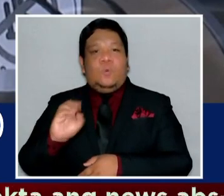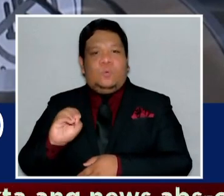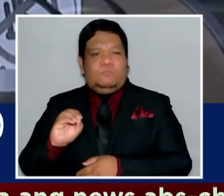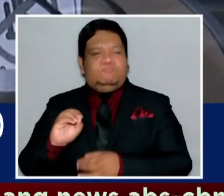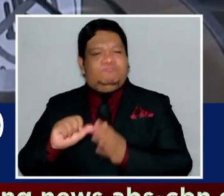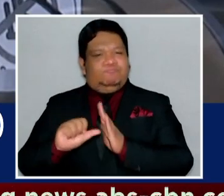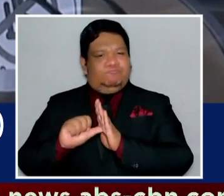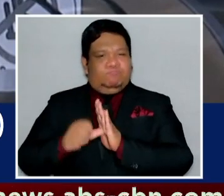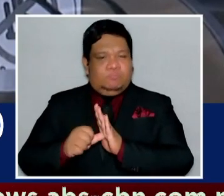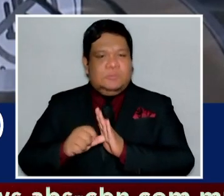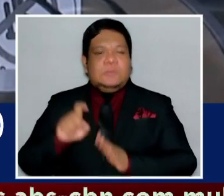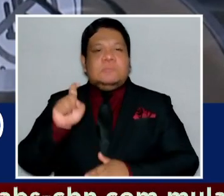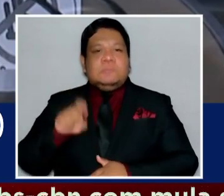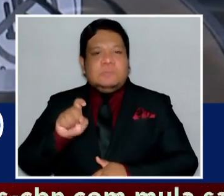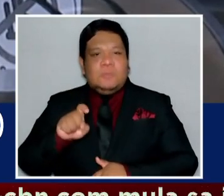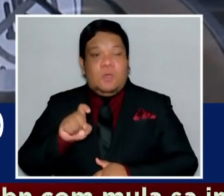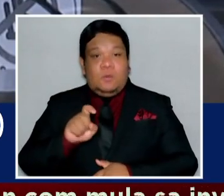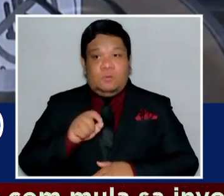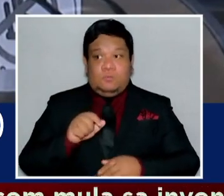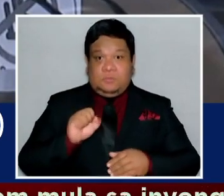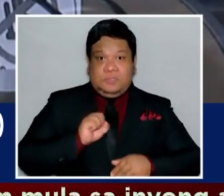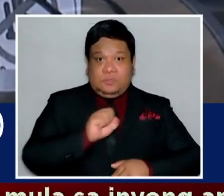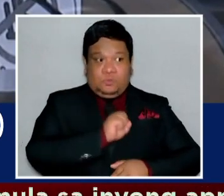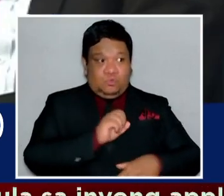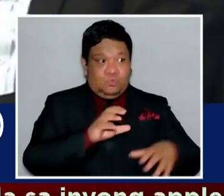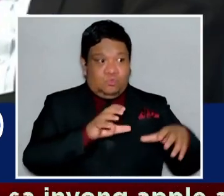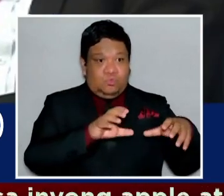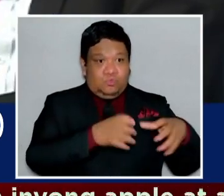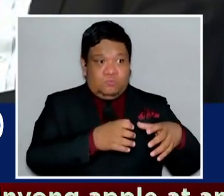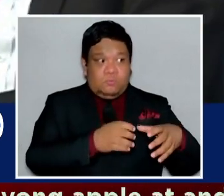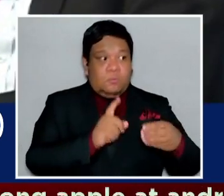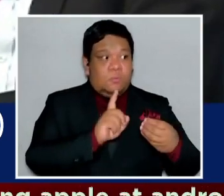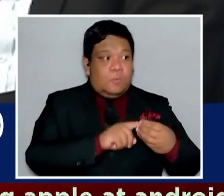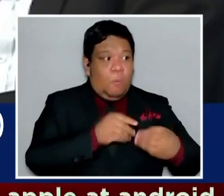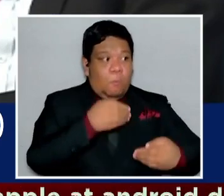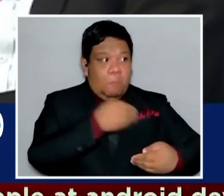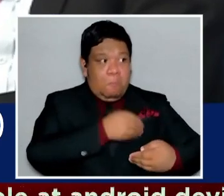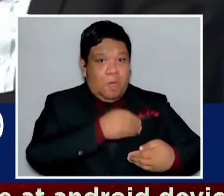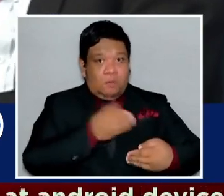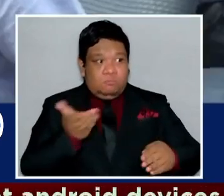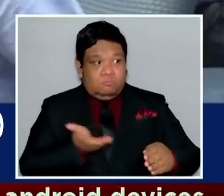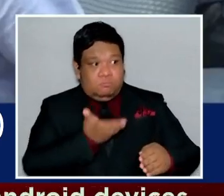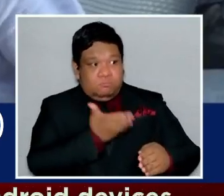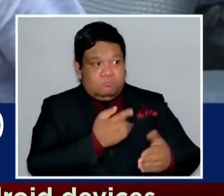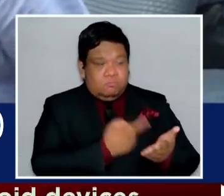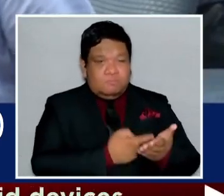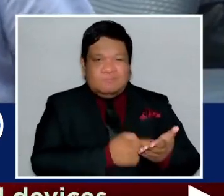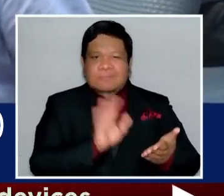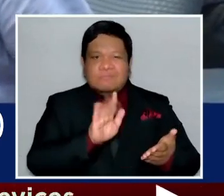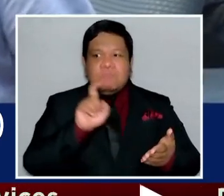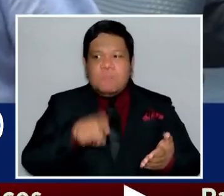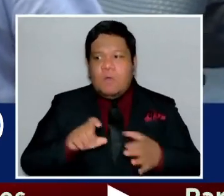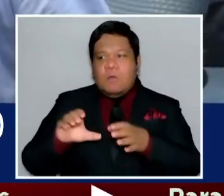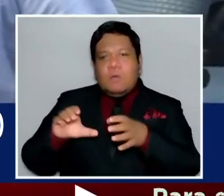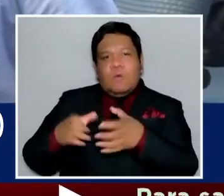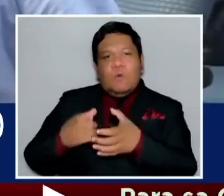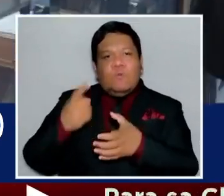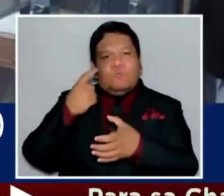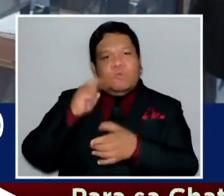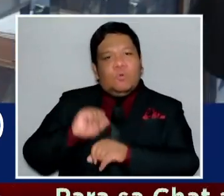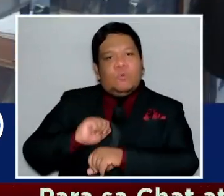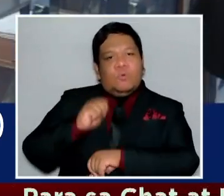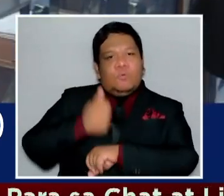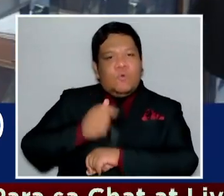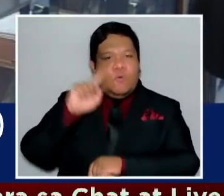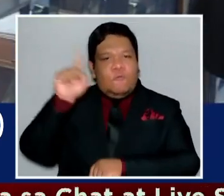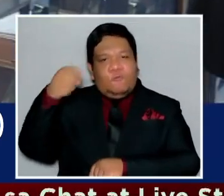ang tumalakay sa Maharlika Investment Fund o MIF Bill imbes na sa Committee on Banks, Financial Institutions and Currencies